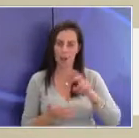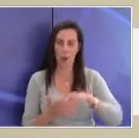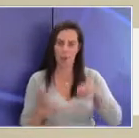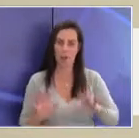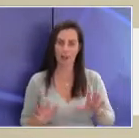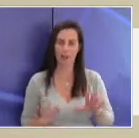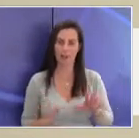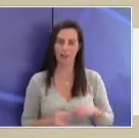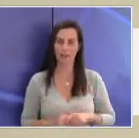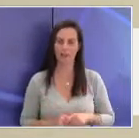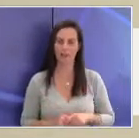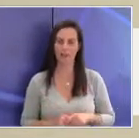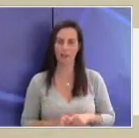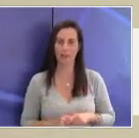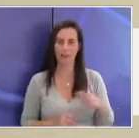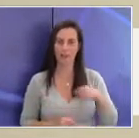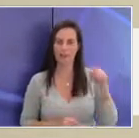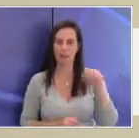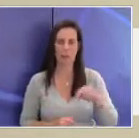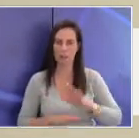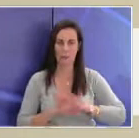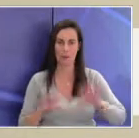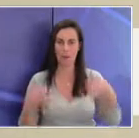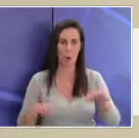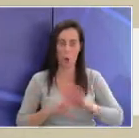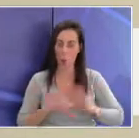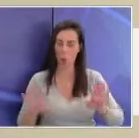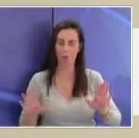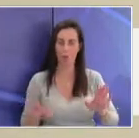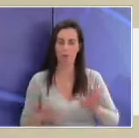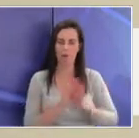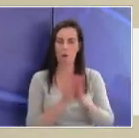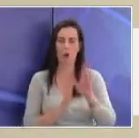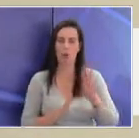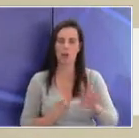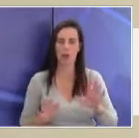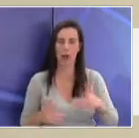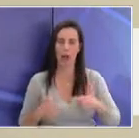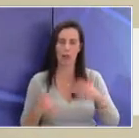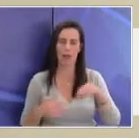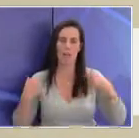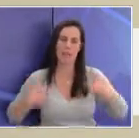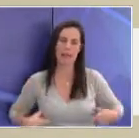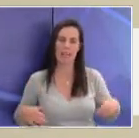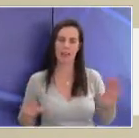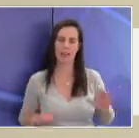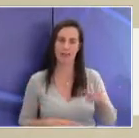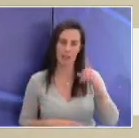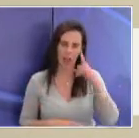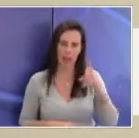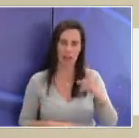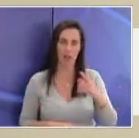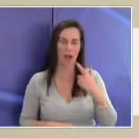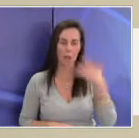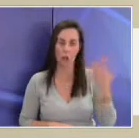בסדר. ובאתי לא כלום, באתי עם תרמיל על הגב, כל מה שהיה לי בחיים היה בתוך התרמיל, וידעתי משך